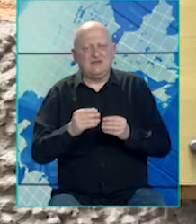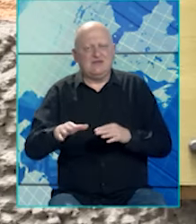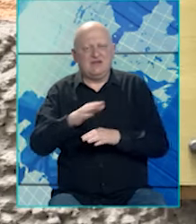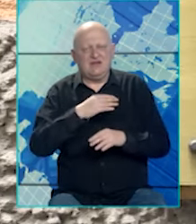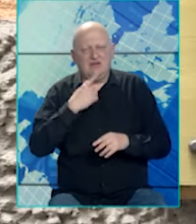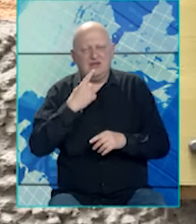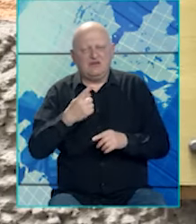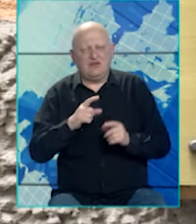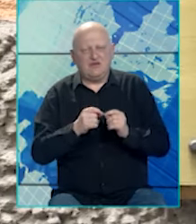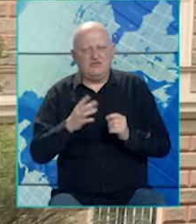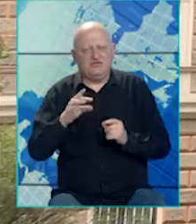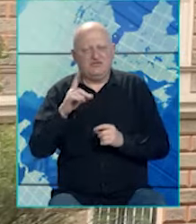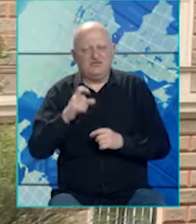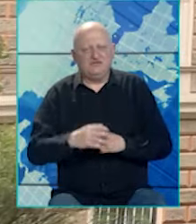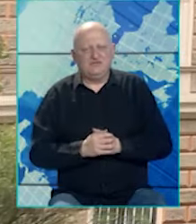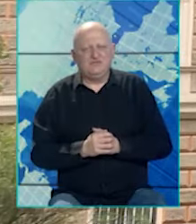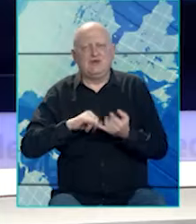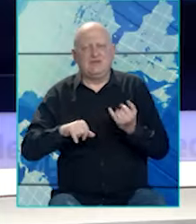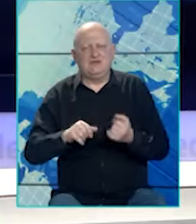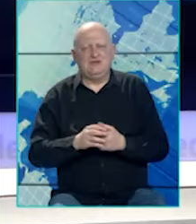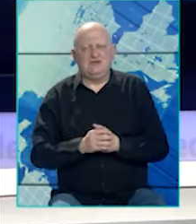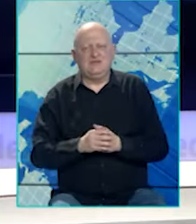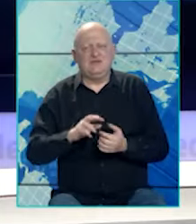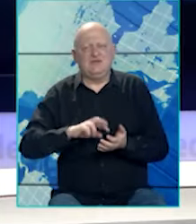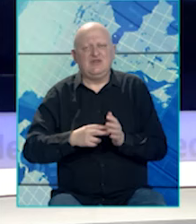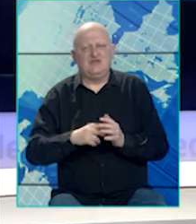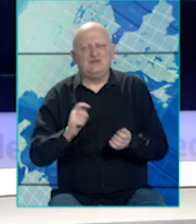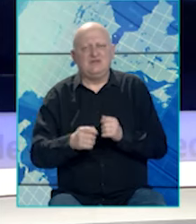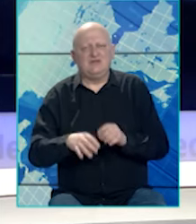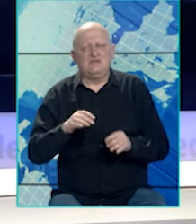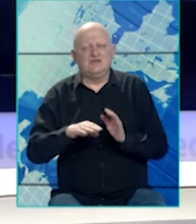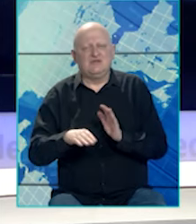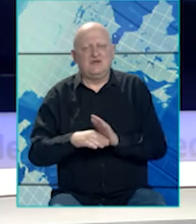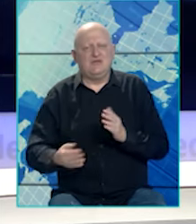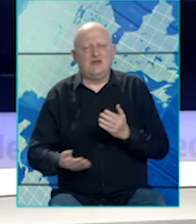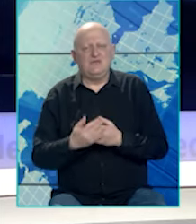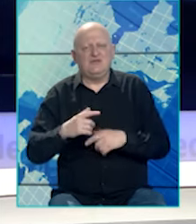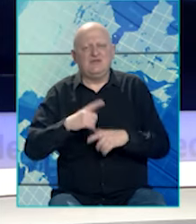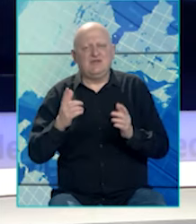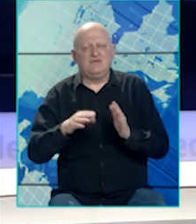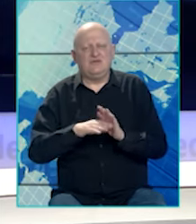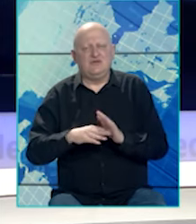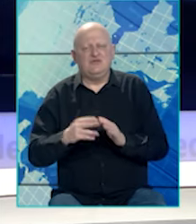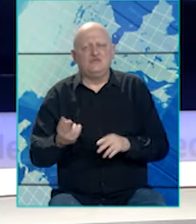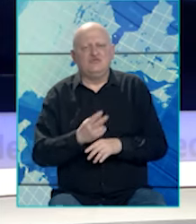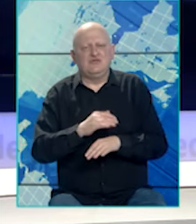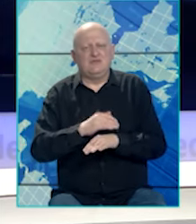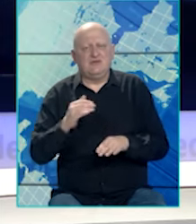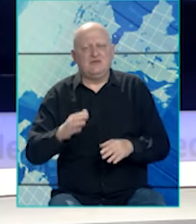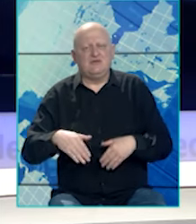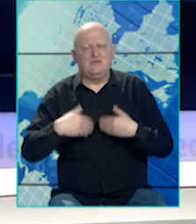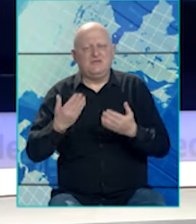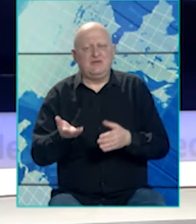cijele regije, istakao je Bećirović. Tehničke izmjene izbornog zakona ponovo na dnevnom redu u